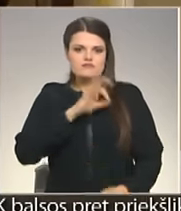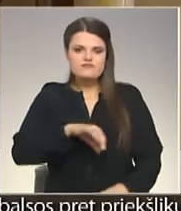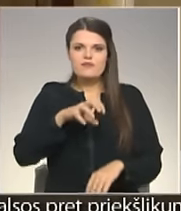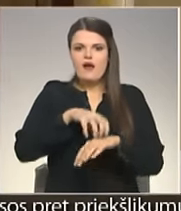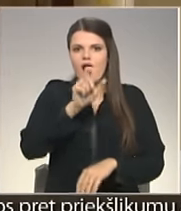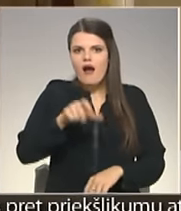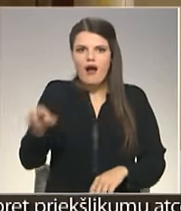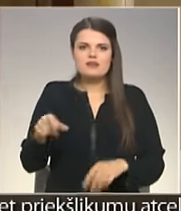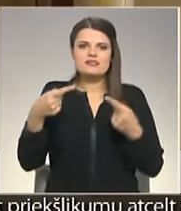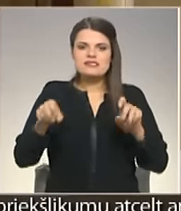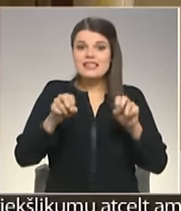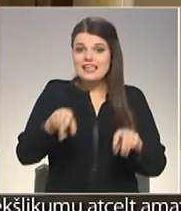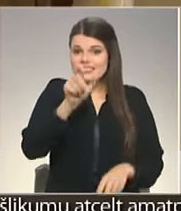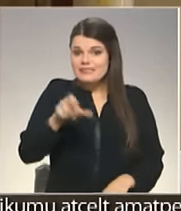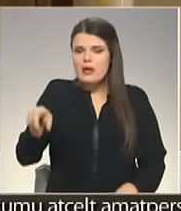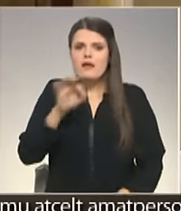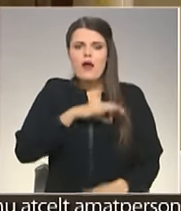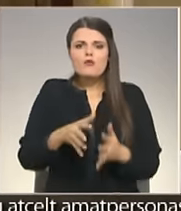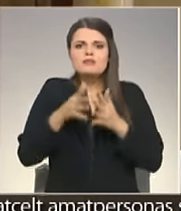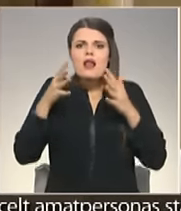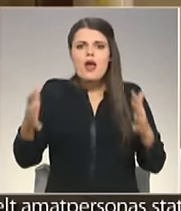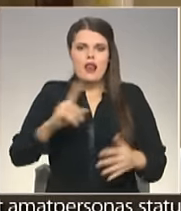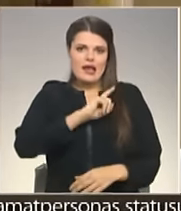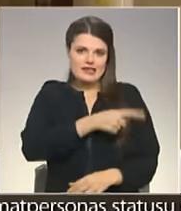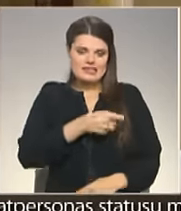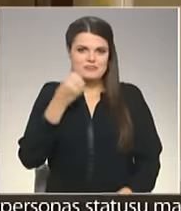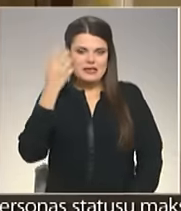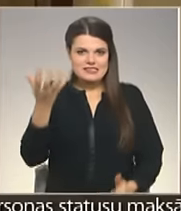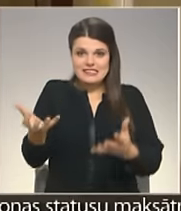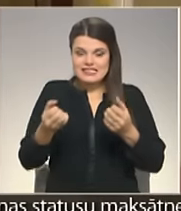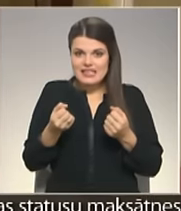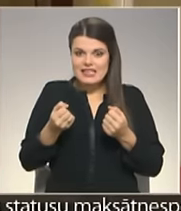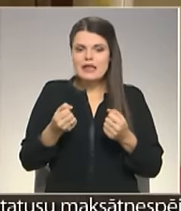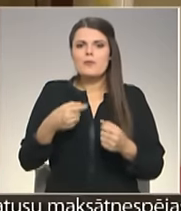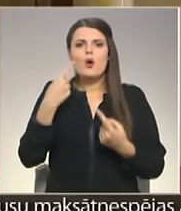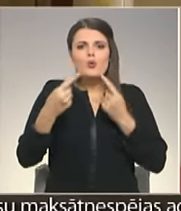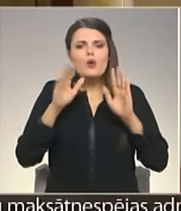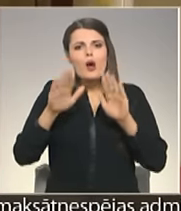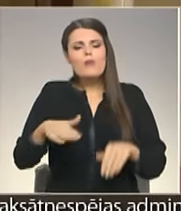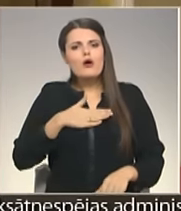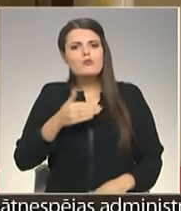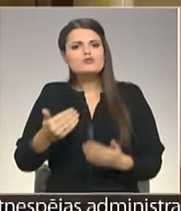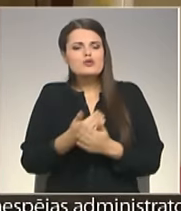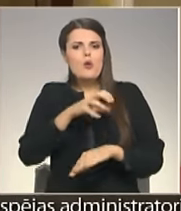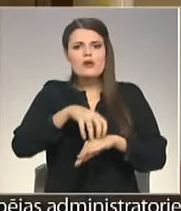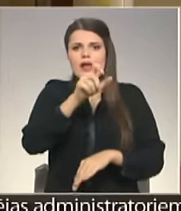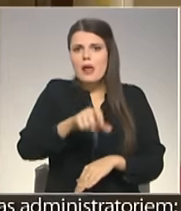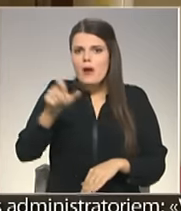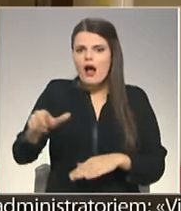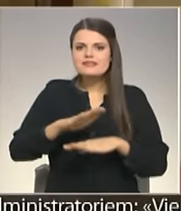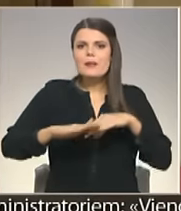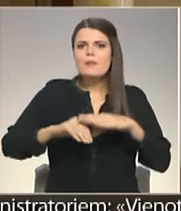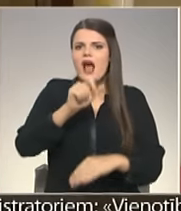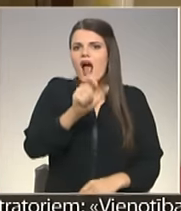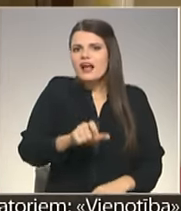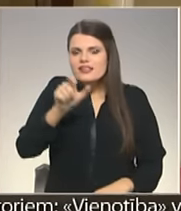māsas, citi speciālisti, kuri iegūst lielākas iespējas izglītībai. Es runāju gan par mūsu jauniem ārstiem, rezidentiem, es runāju